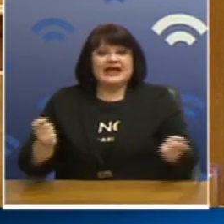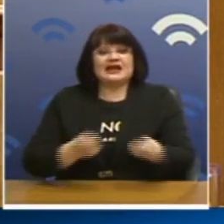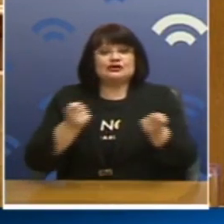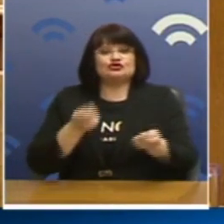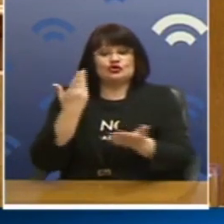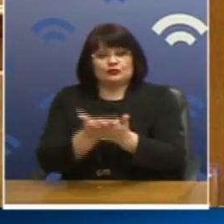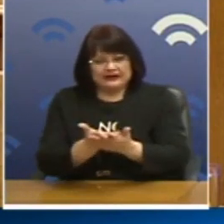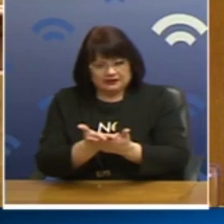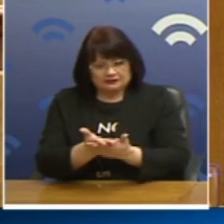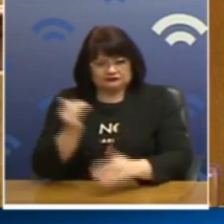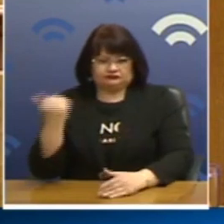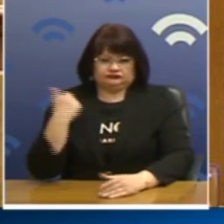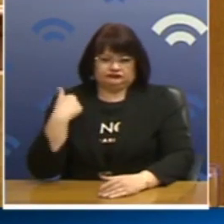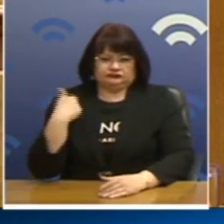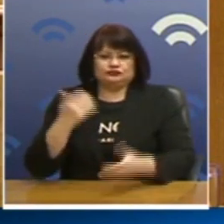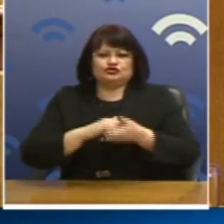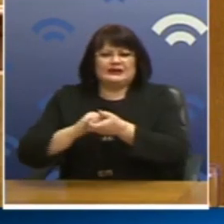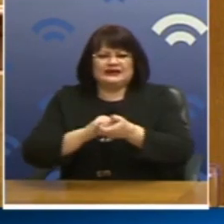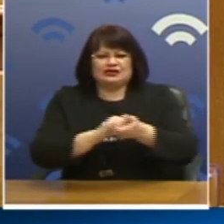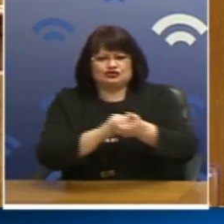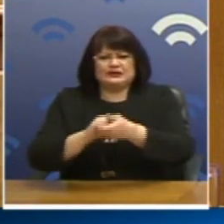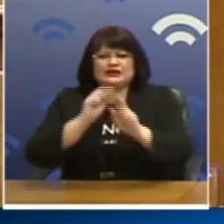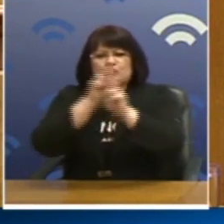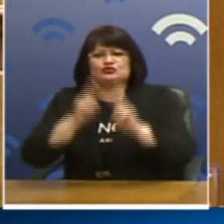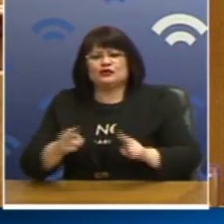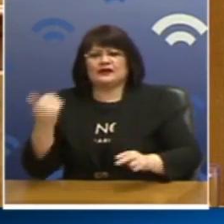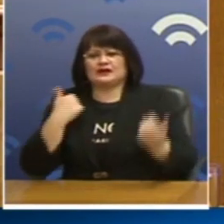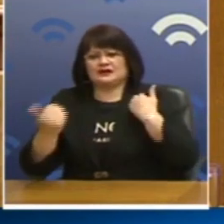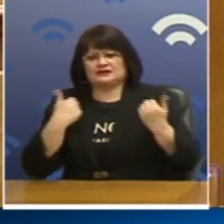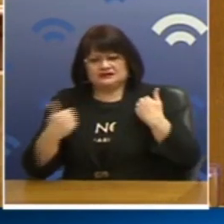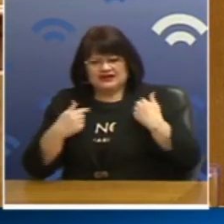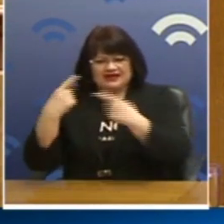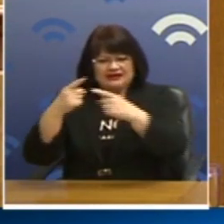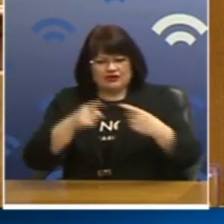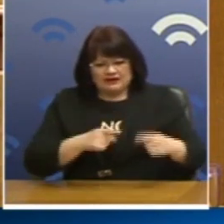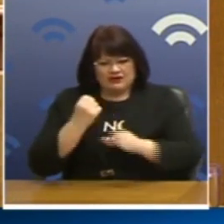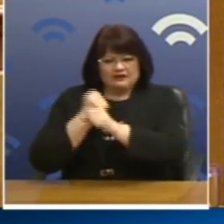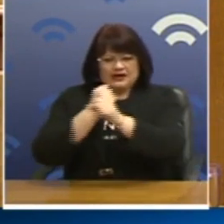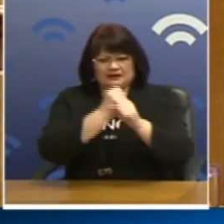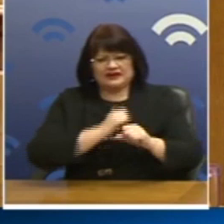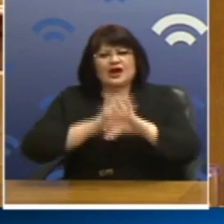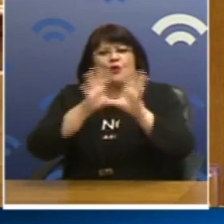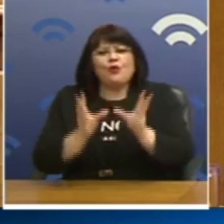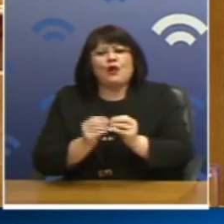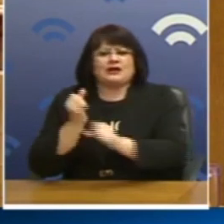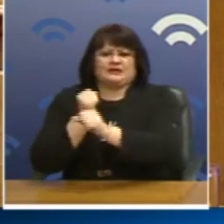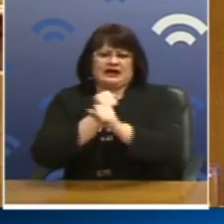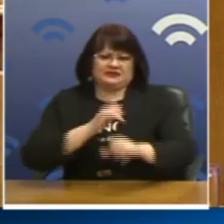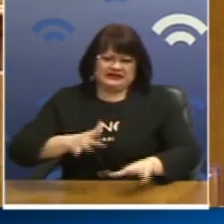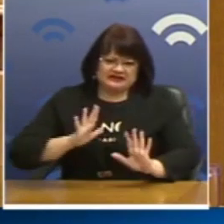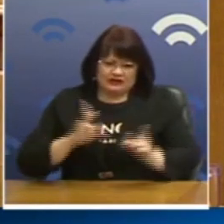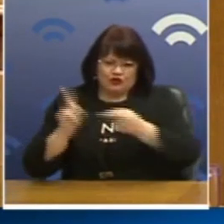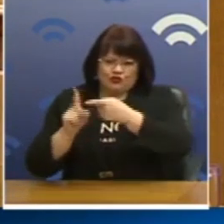πολλά σωματεία και ομοσπονδίες κλάδων, σχεδόν όλων των κλάδων. Τα